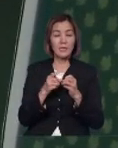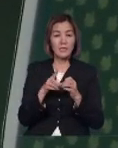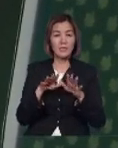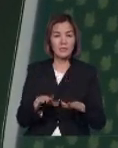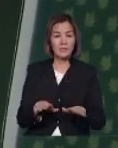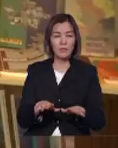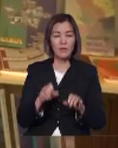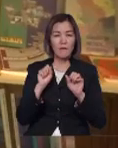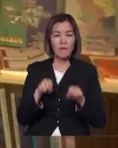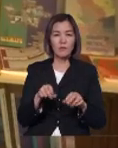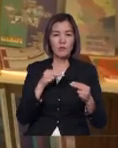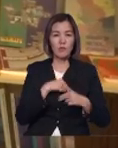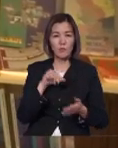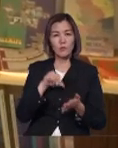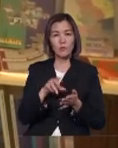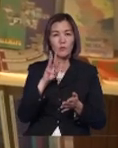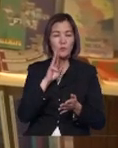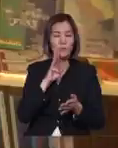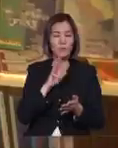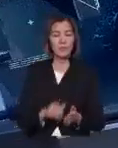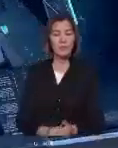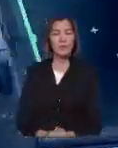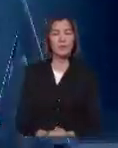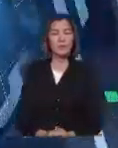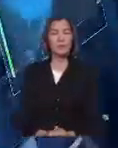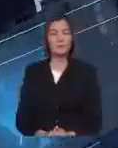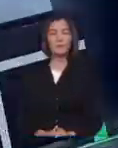даст возможность сельчанам обрести постоянное место работы.